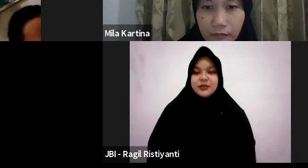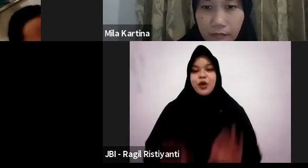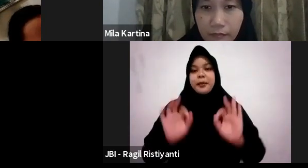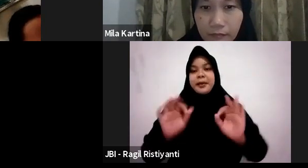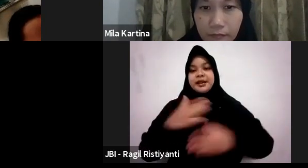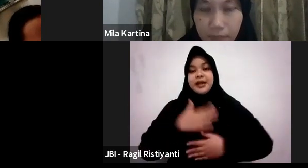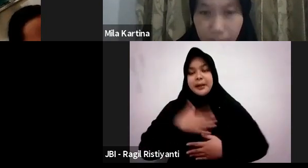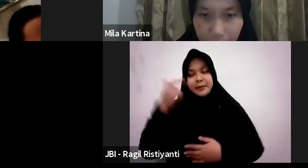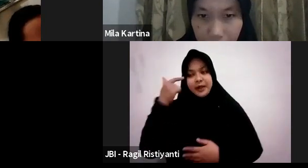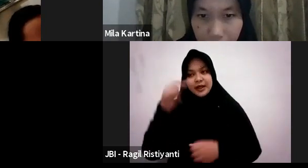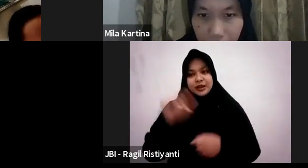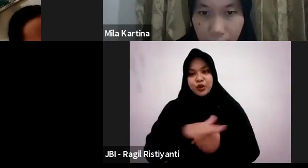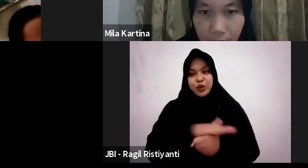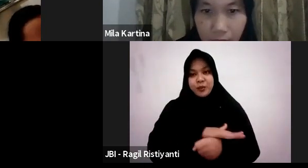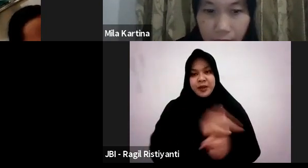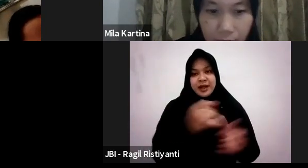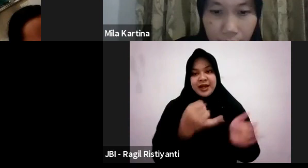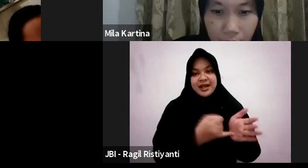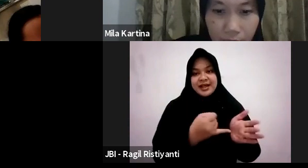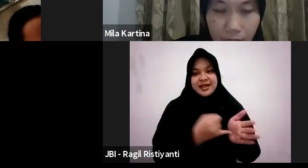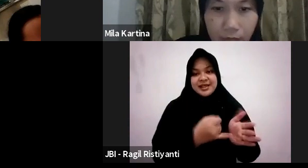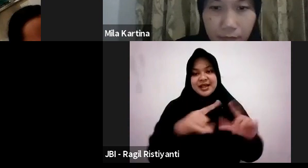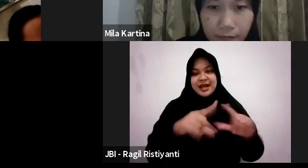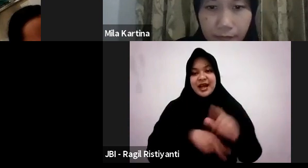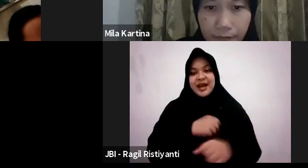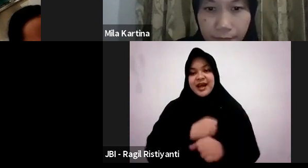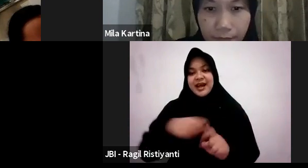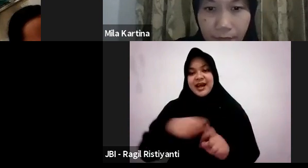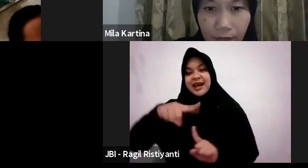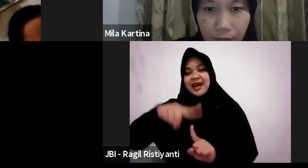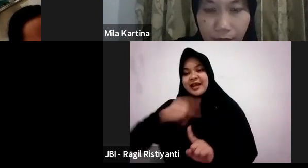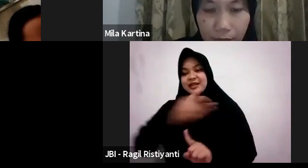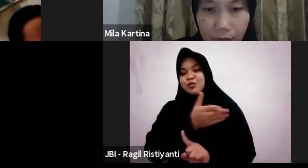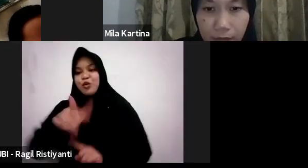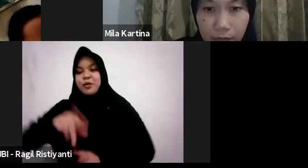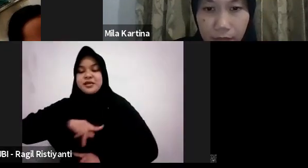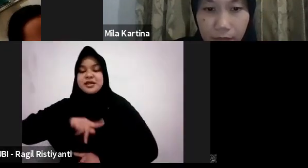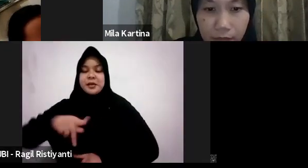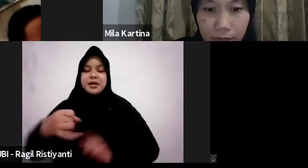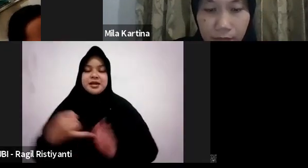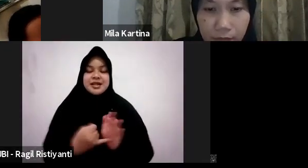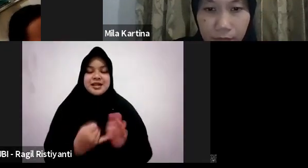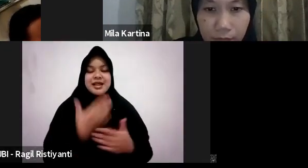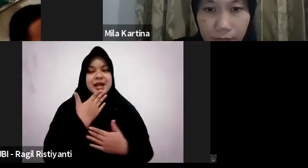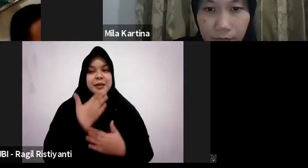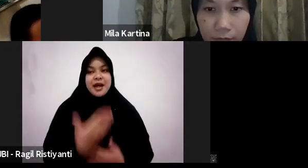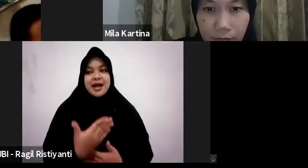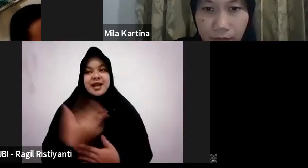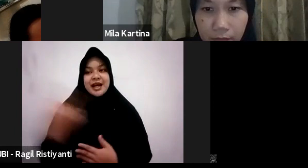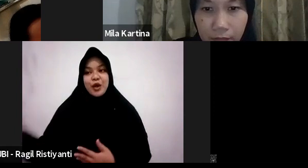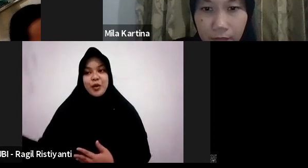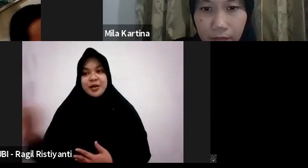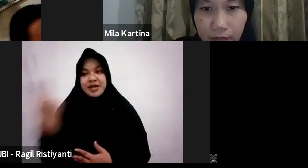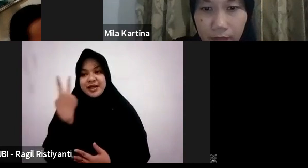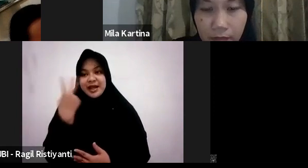untuk mengisi link angket terima kasih kepada seluruh pegawai sudah mengisi dan Mari kita saksikan kepada